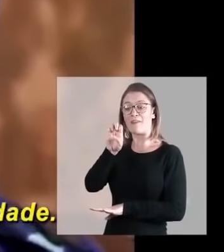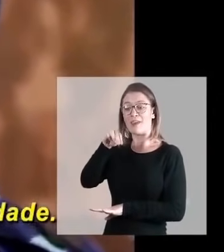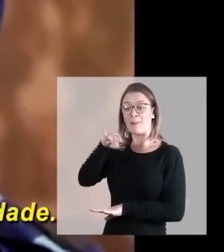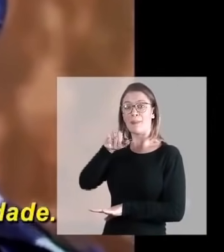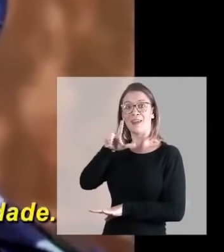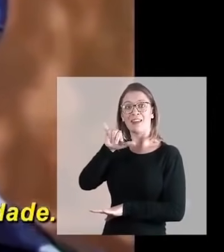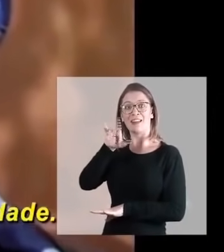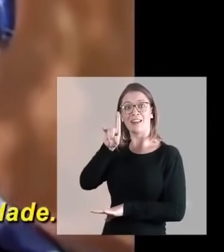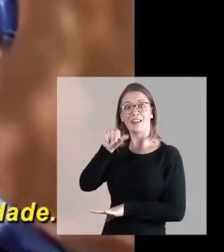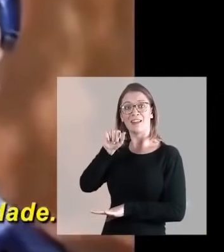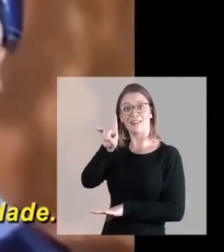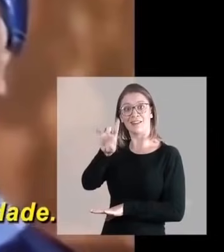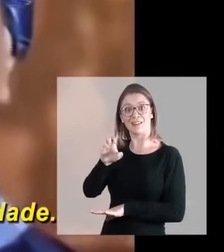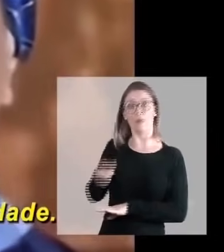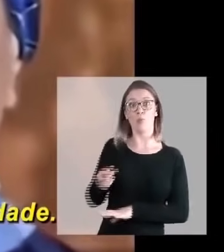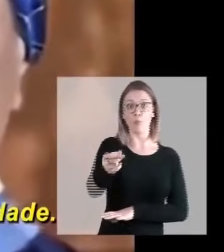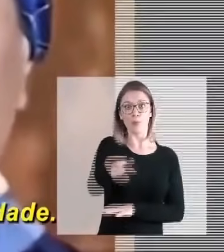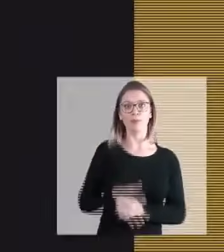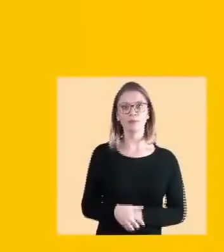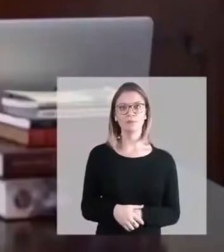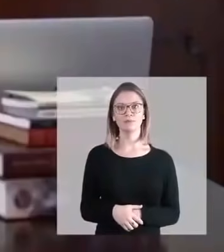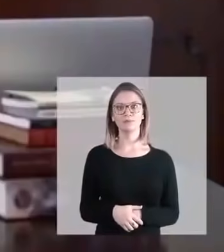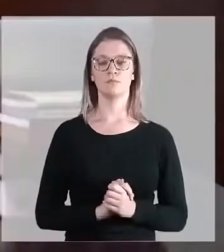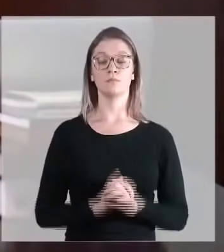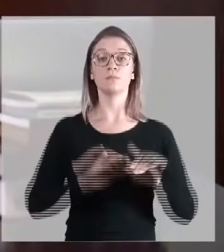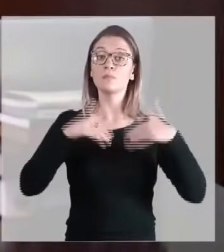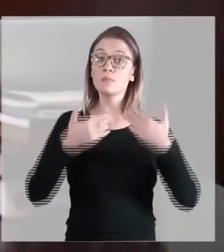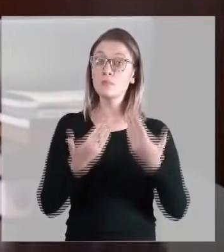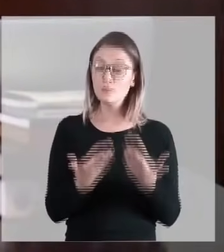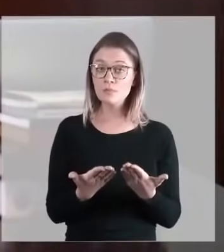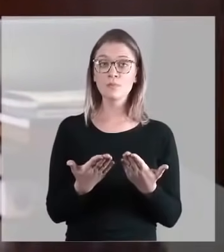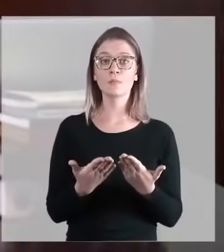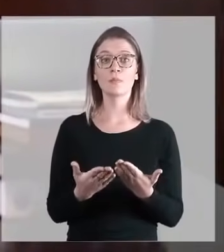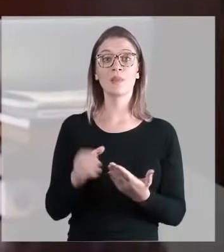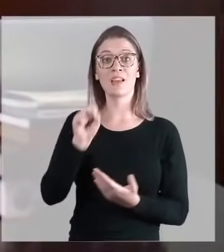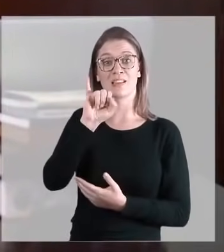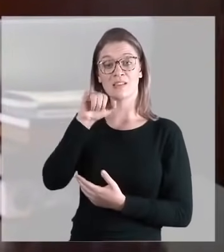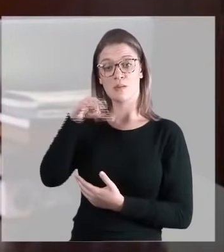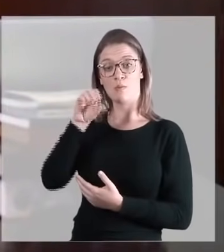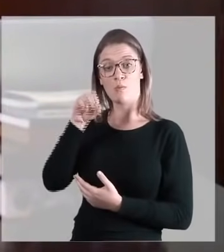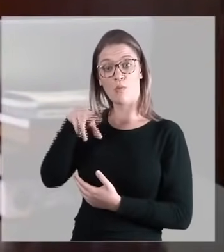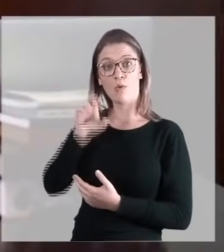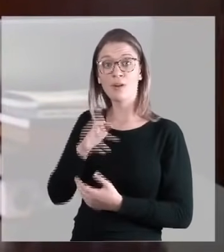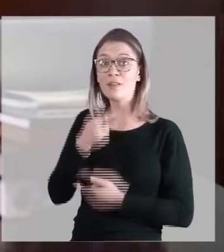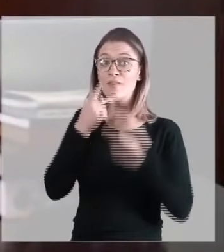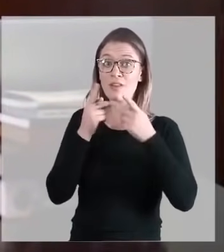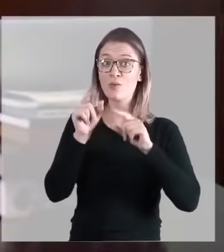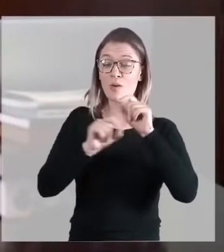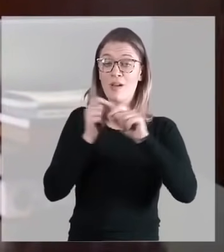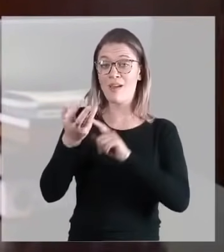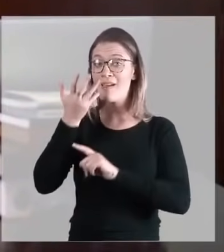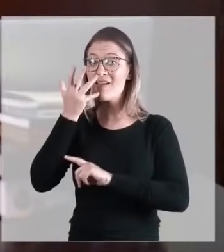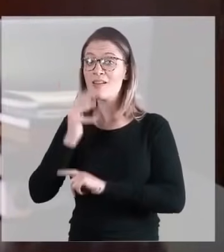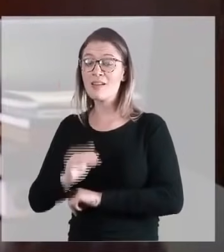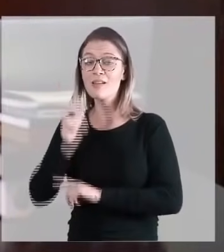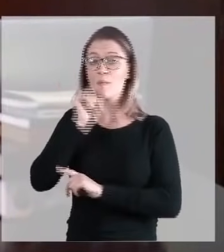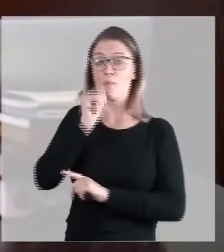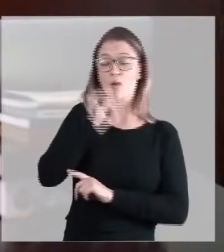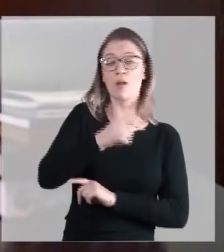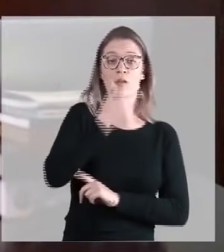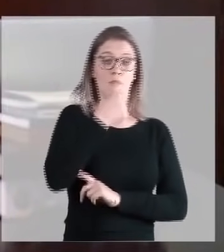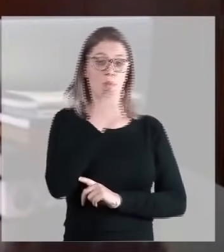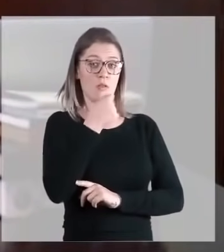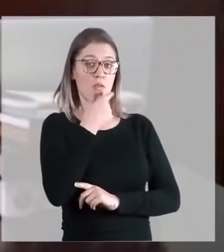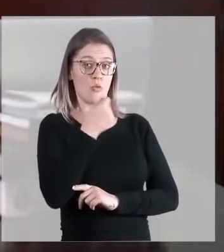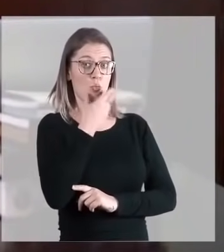qu'on a appelé quelquefois l'éternel féminin, la féminité. Basicamente, a Simone está nos dizendo que crianças, mulheres e meninos,